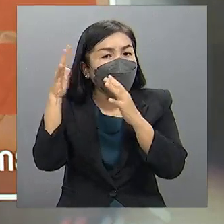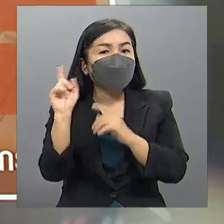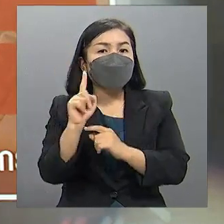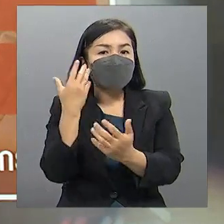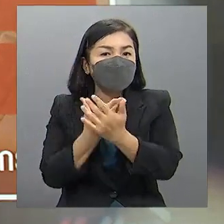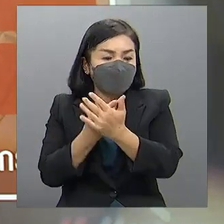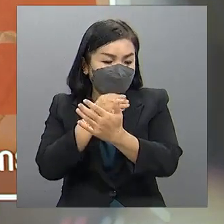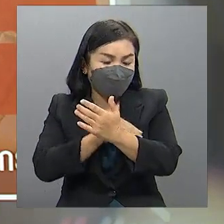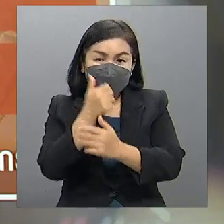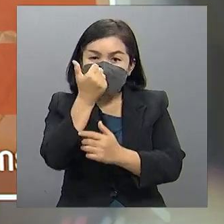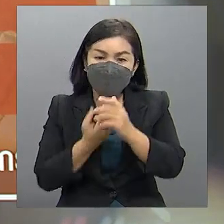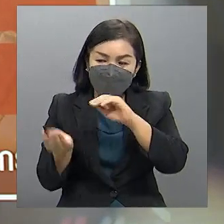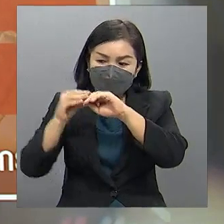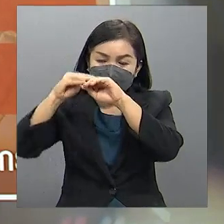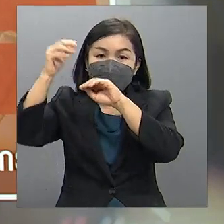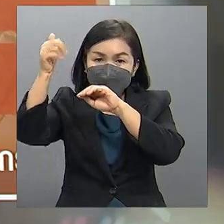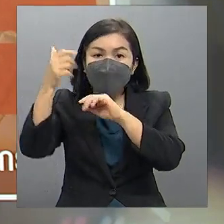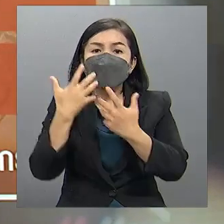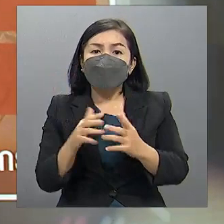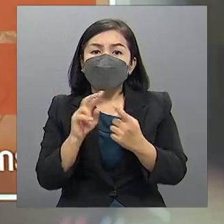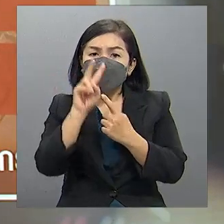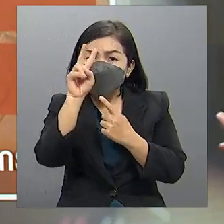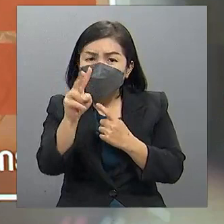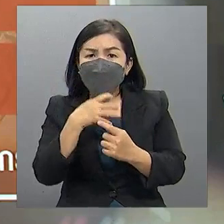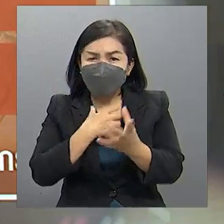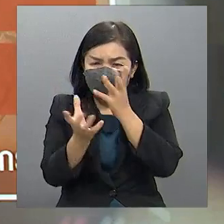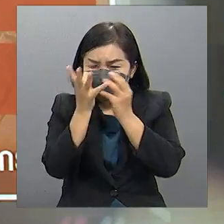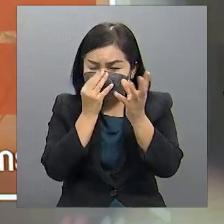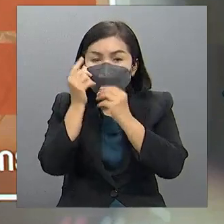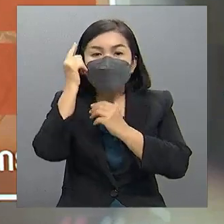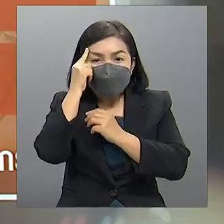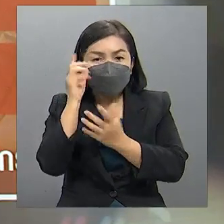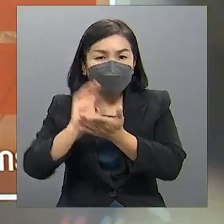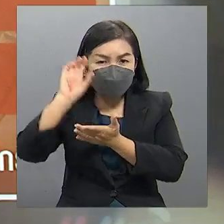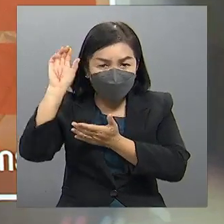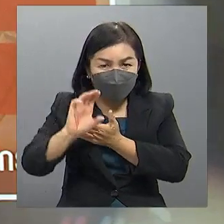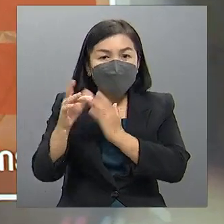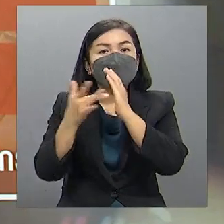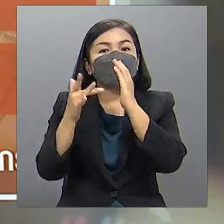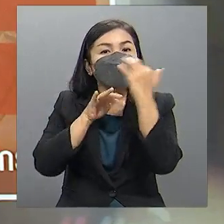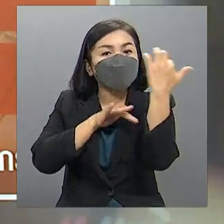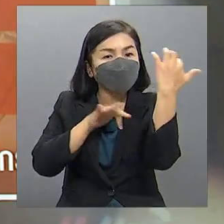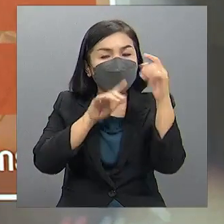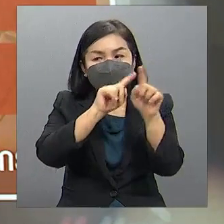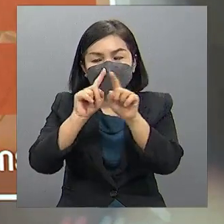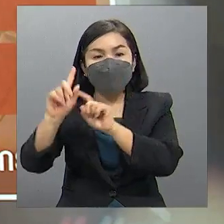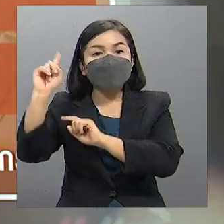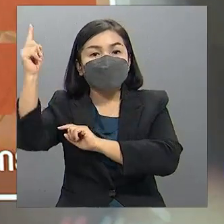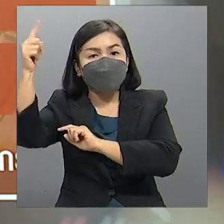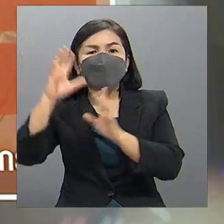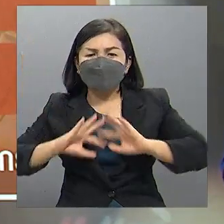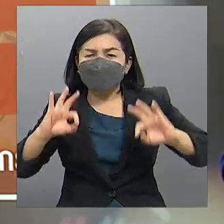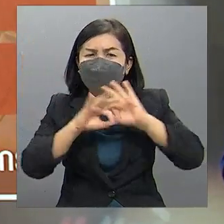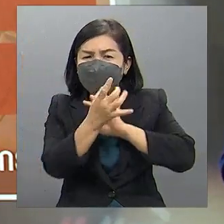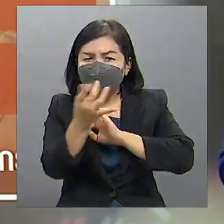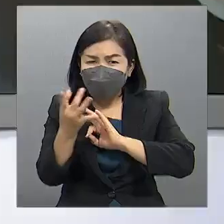ขึ้นนะคะตามมาด้วยเรื่องของต้องการการเรียนรู้กะเรื่องของการลงทุนในสินทรัพย์ที่จะต้องใหม่ๆขณะเดียวกันที่สำคัญมองว่าสินทรัพย์